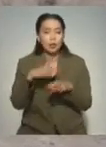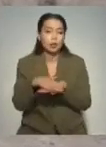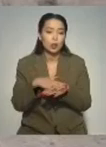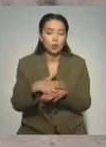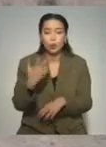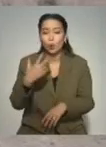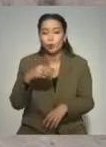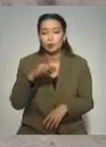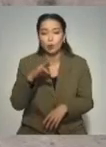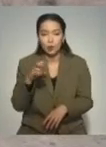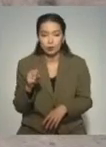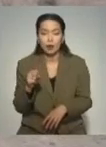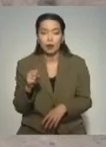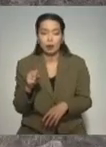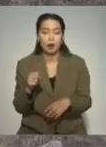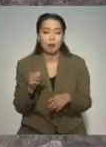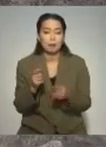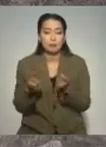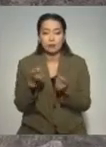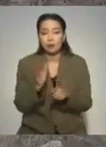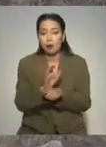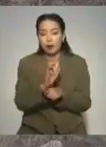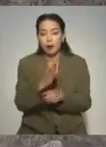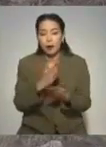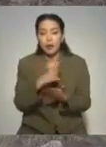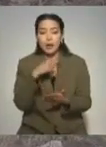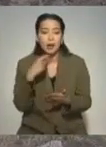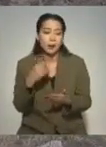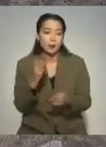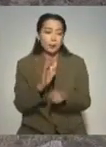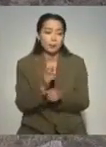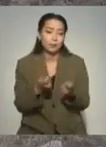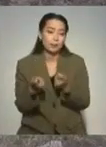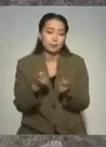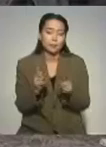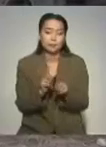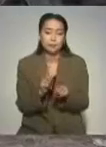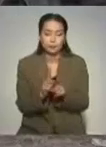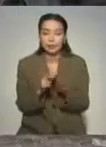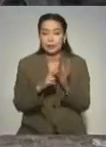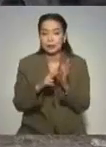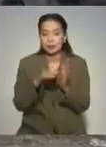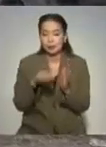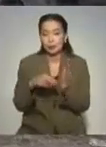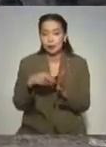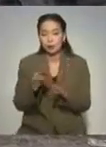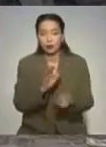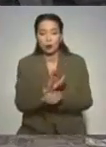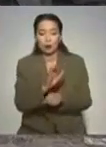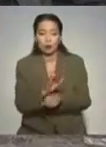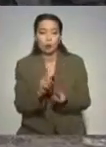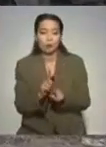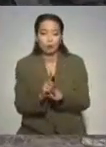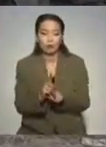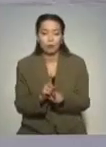30 мың тоннаға жоқ бидай жеткізіледі. Трейдерлер Ресейден жеткізілген астықтың тоннасын 80 мың теңгеден сатып алып, экспортқа жөнелтуде,